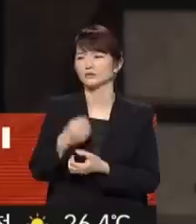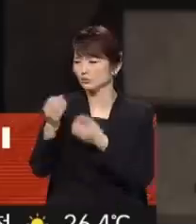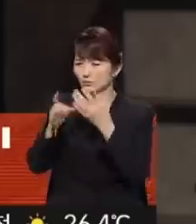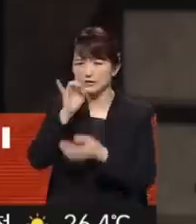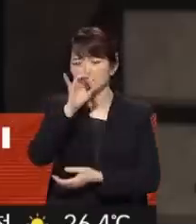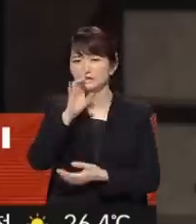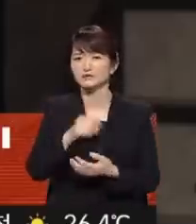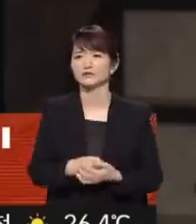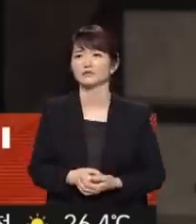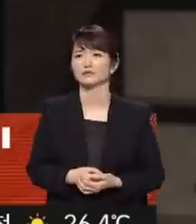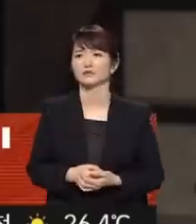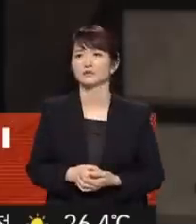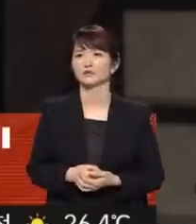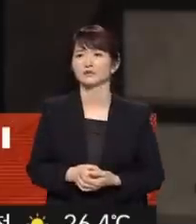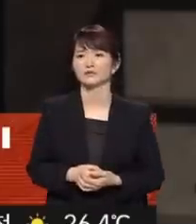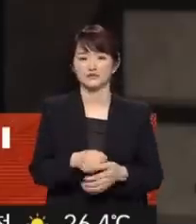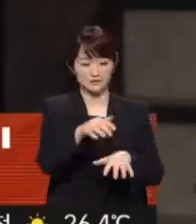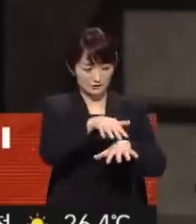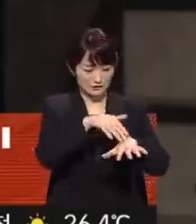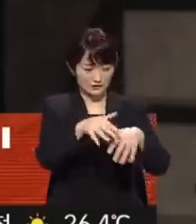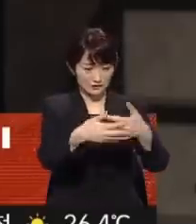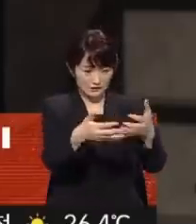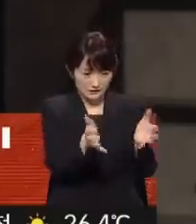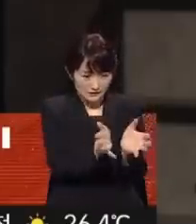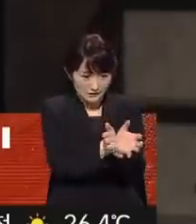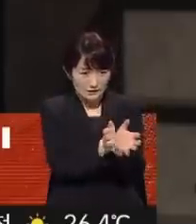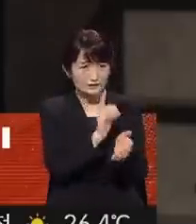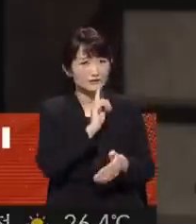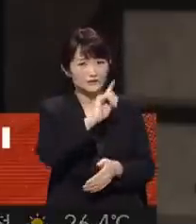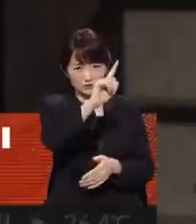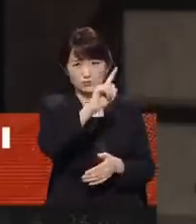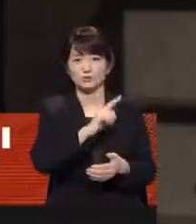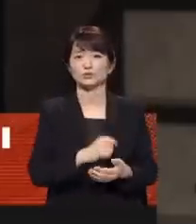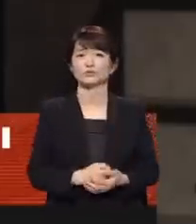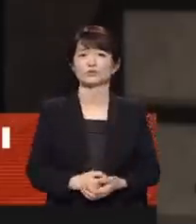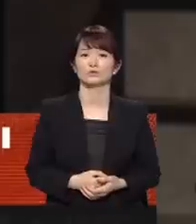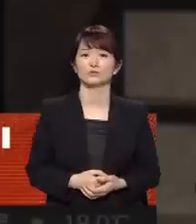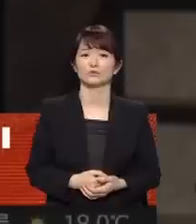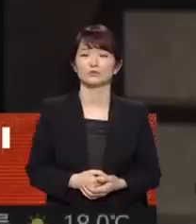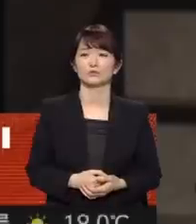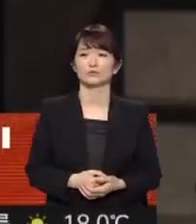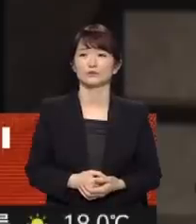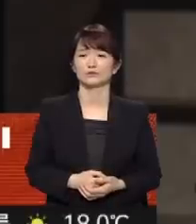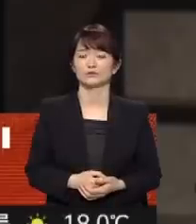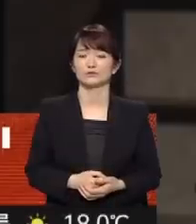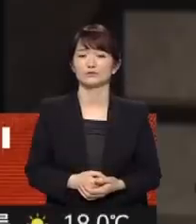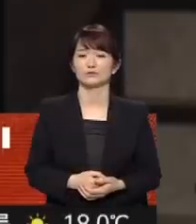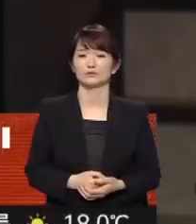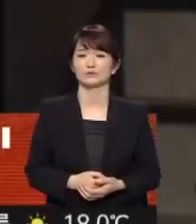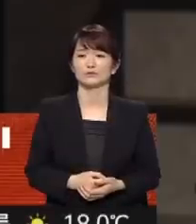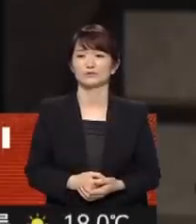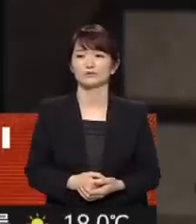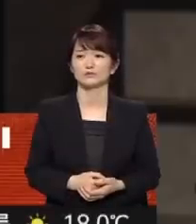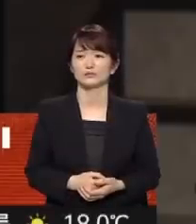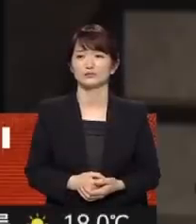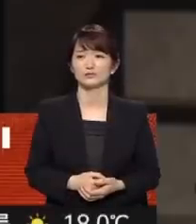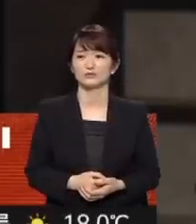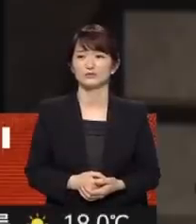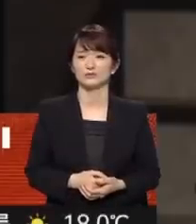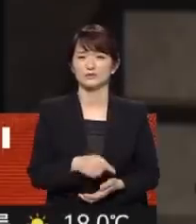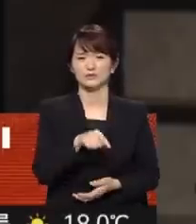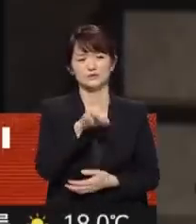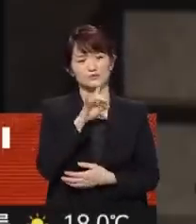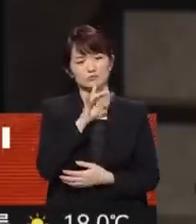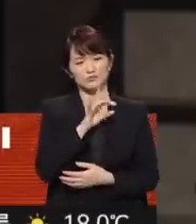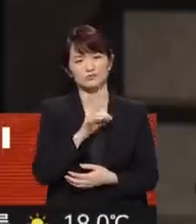되면 기간 즉 다시 말해서 뭐 이렇게 신고를 한다든가 그렇게 하라라고 하는 얘기밖에 할 수 없다는